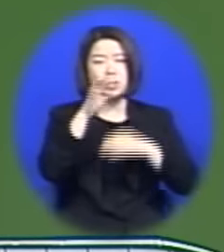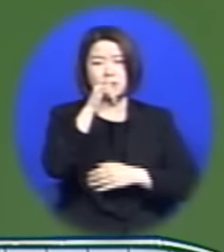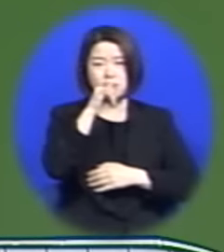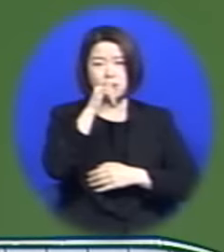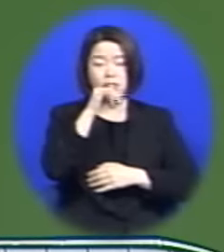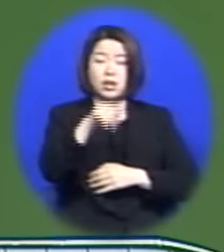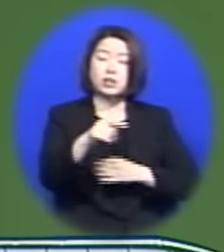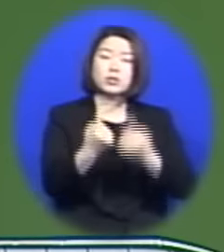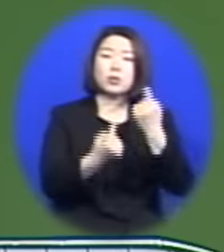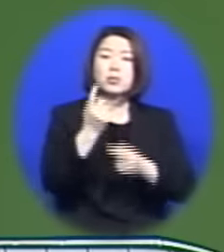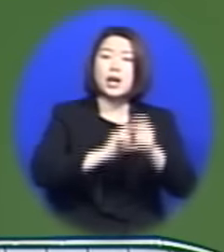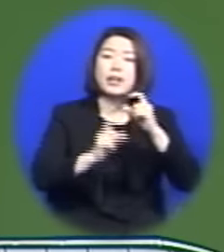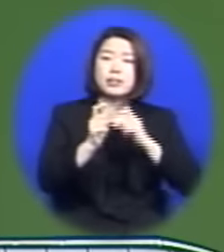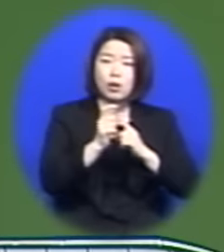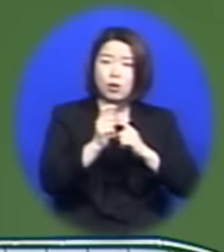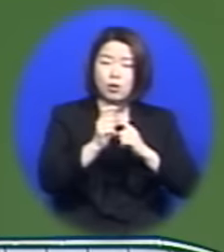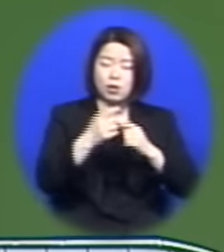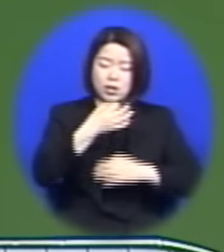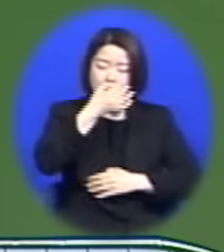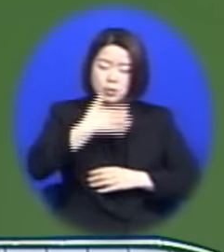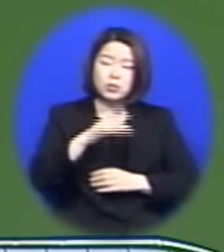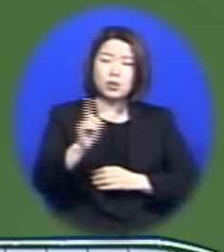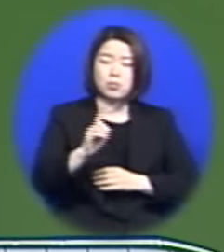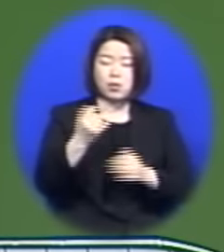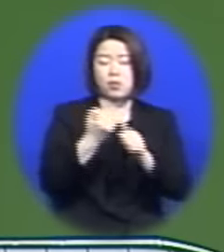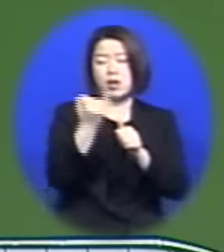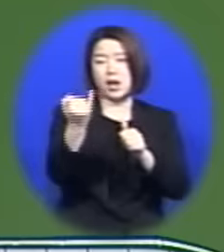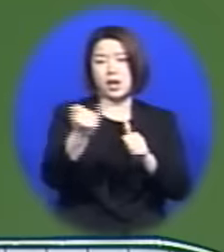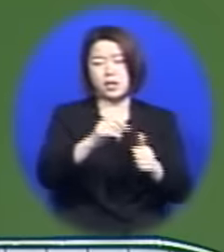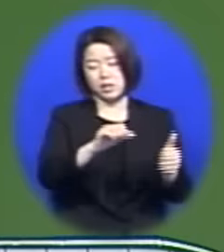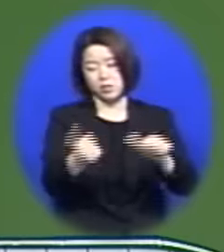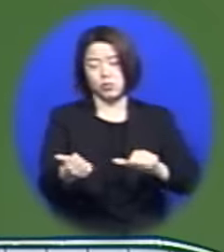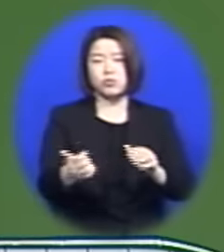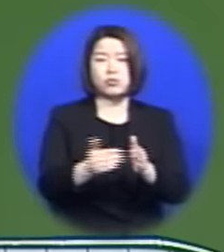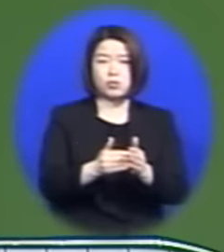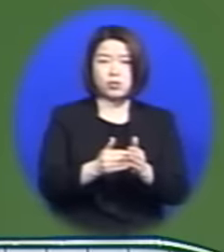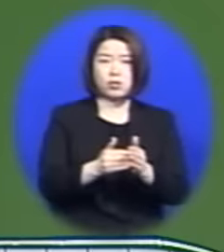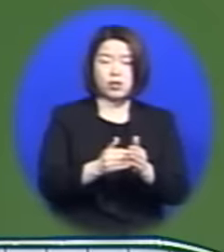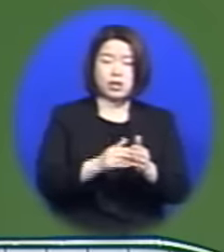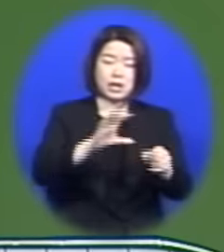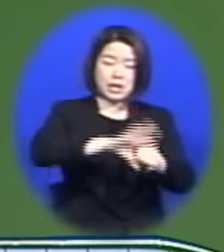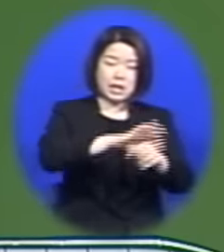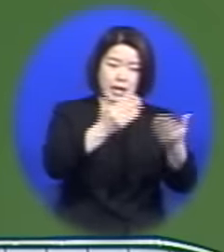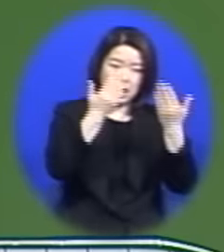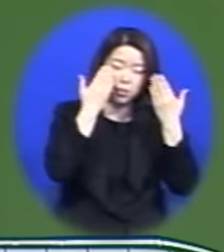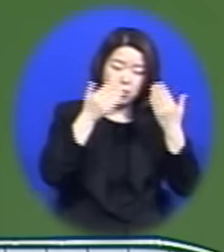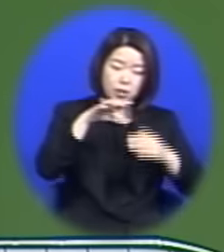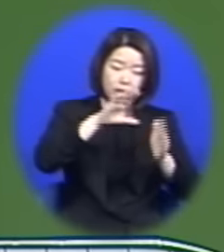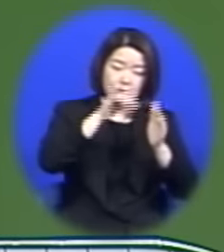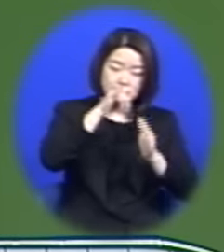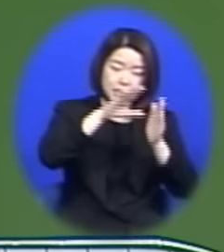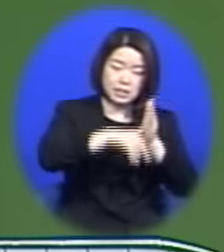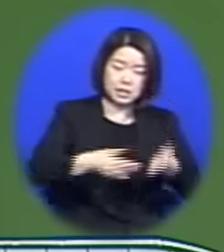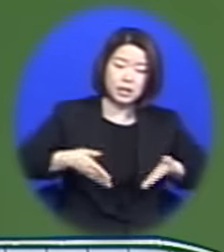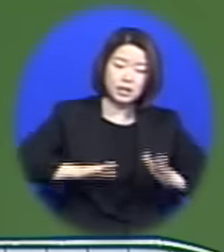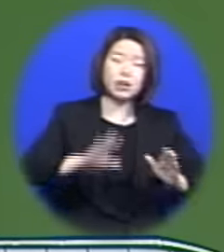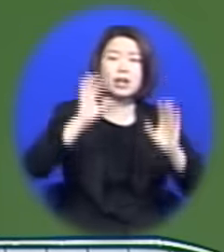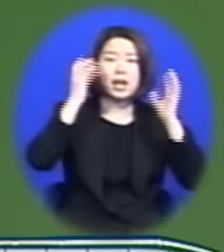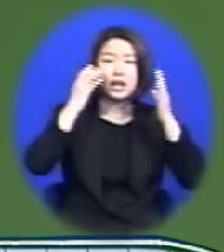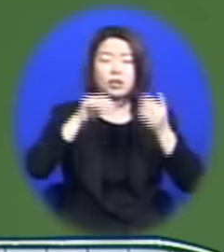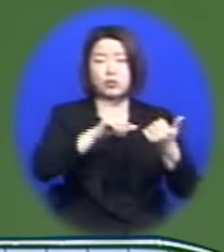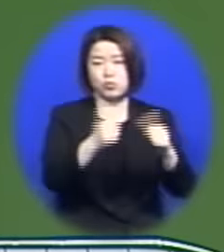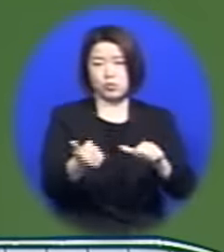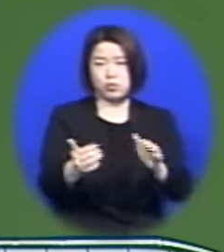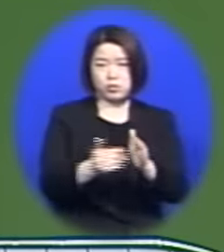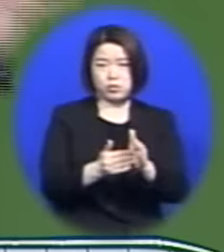고통스러운 것은 아내가 죽은 겁니다 감옥에 있을 때 태어날 아기도 죽은 겁니다 아도니람